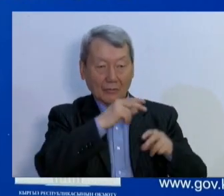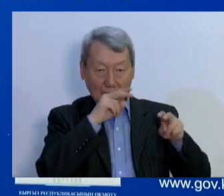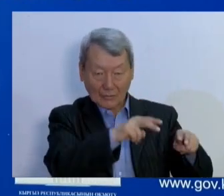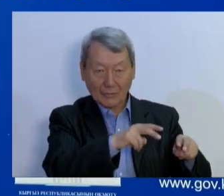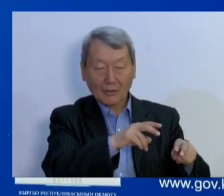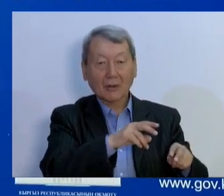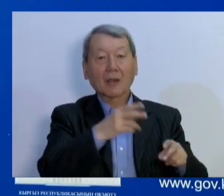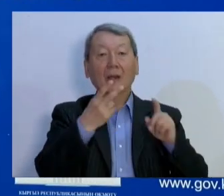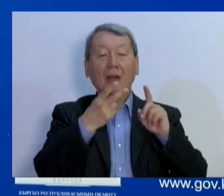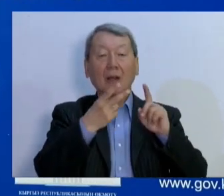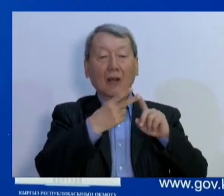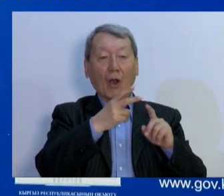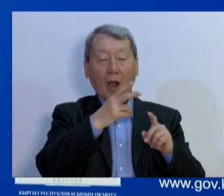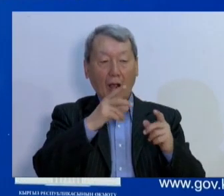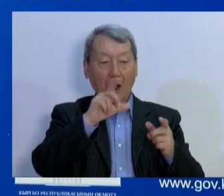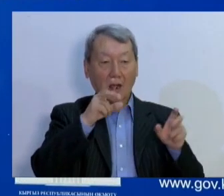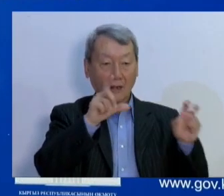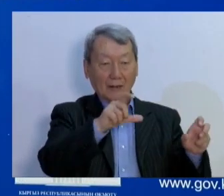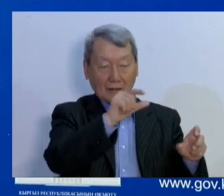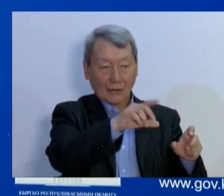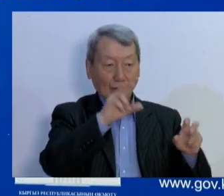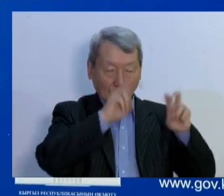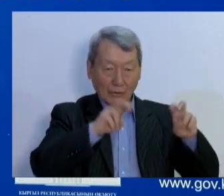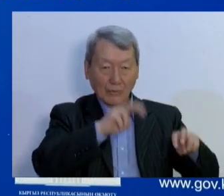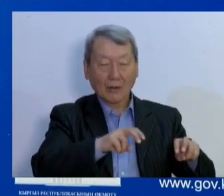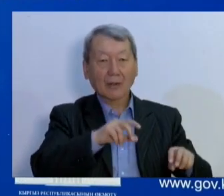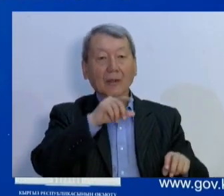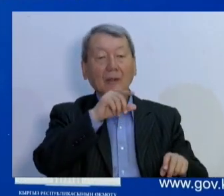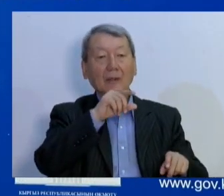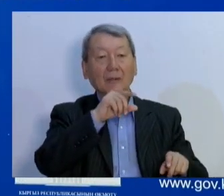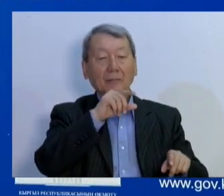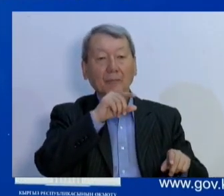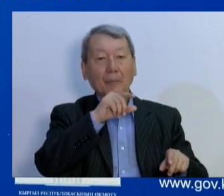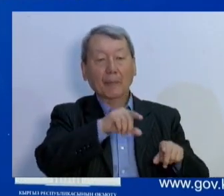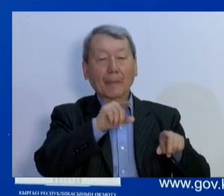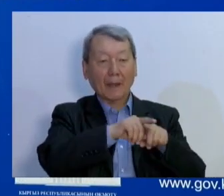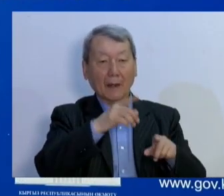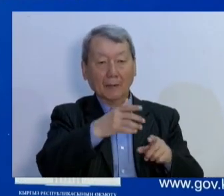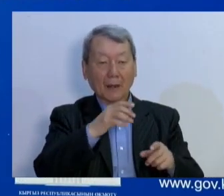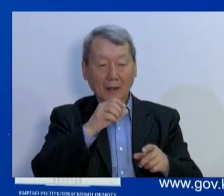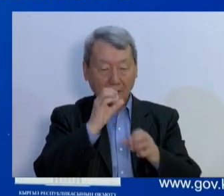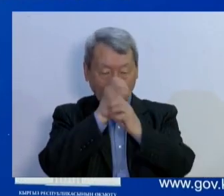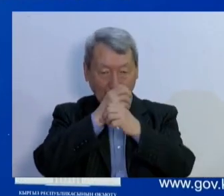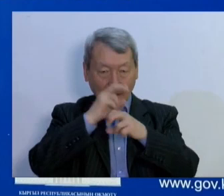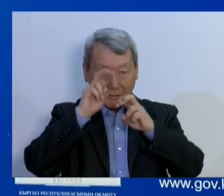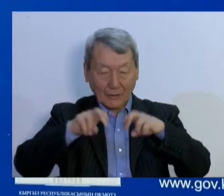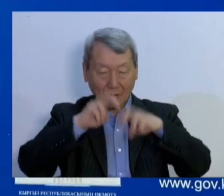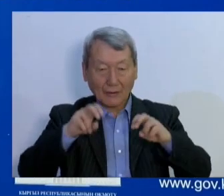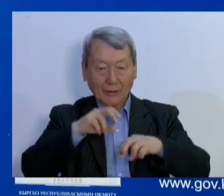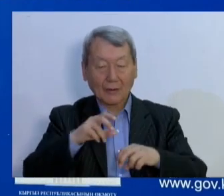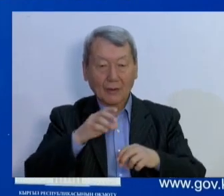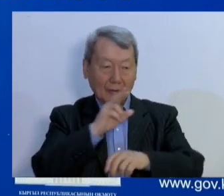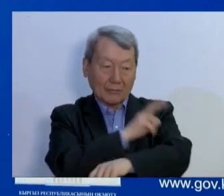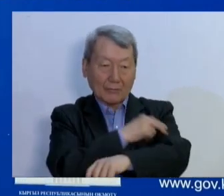медициналык көзөмөлгө алынып, обсервация шартынан өтүлүп, мындан тышкары ошо алгоритм боюнча бир нече